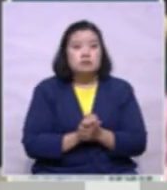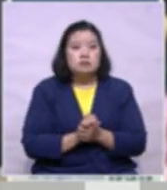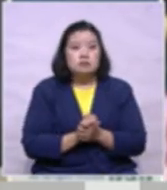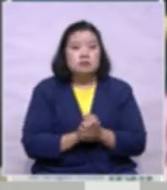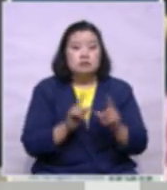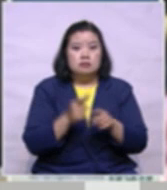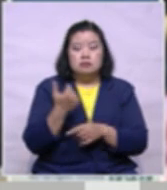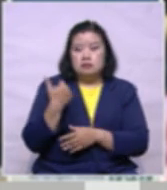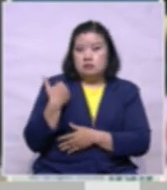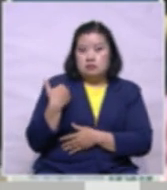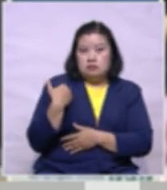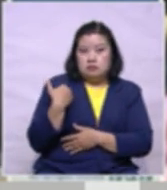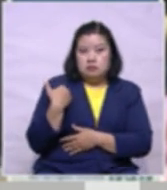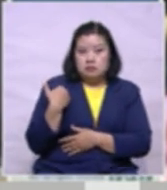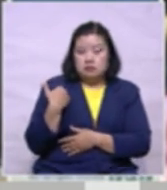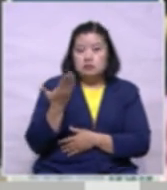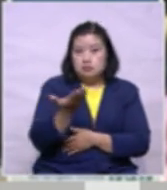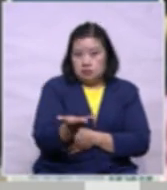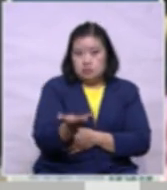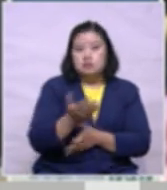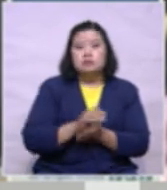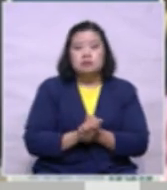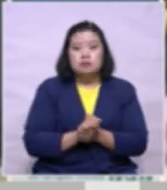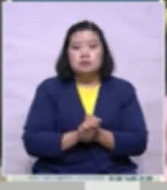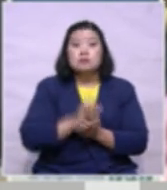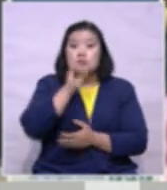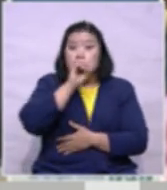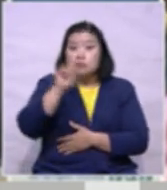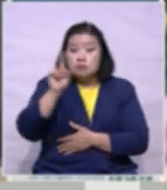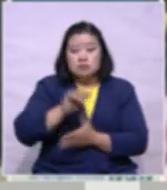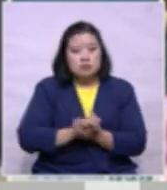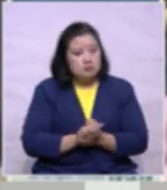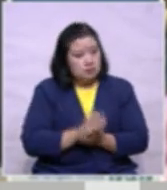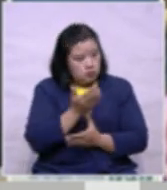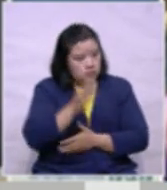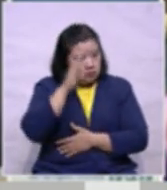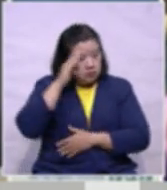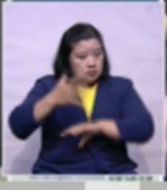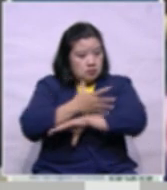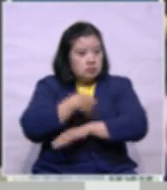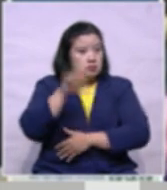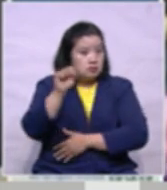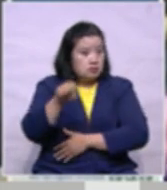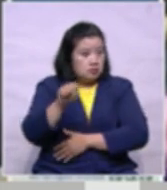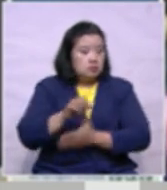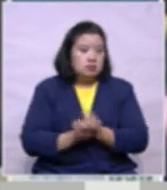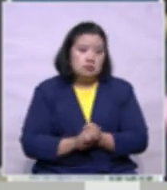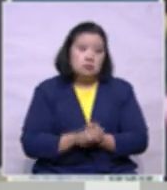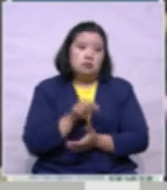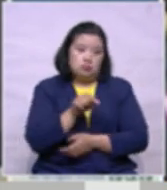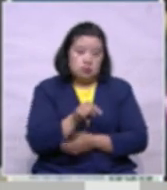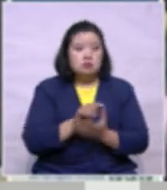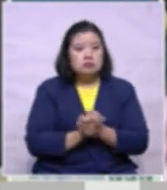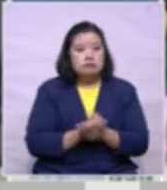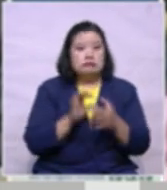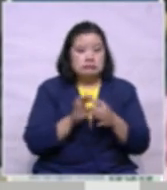ณวันนอมุฮัมวันนอเนี่ยพูดก็คือว่าคุณมาจากรัฐประหารไม่มีทางที่คุณจะแถลงนโยบายว่าเชื่อมั่